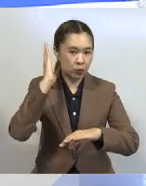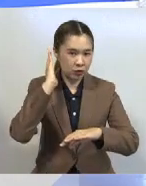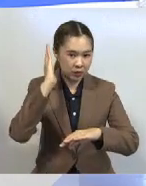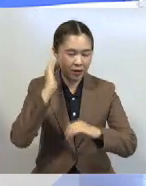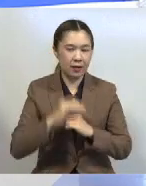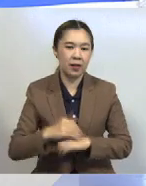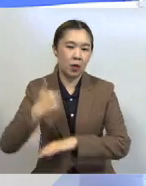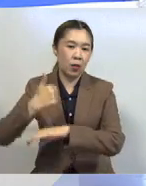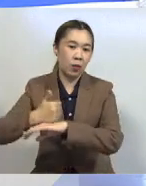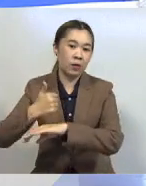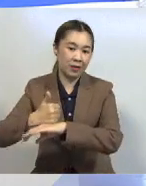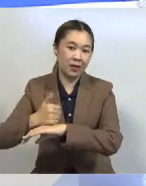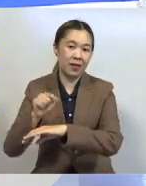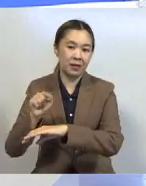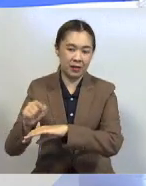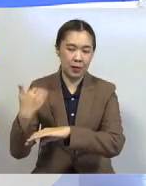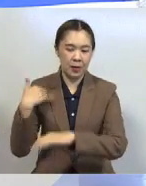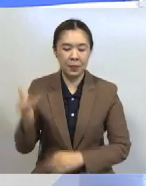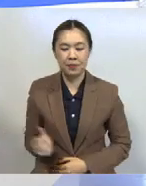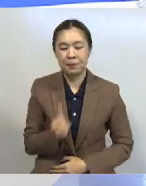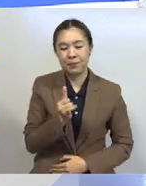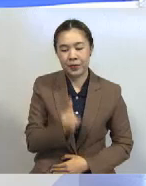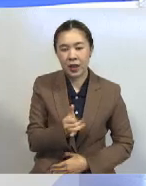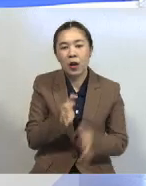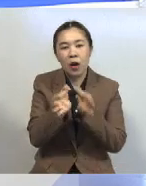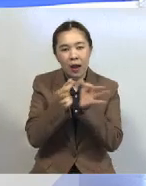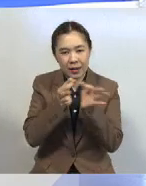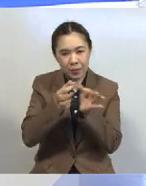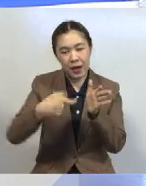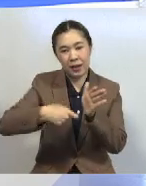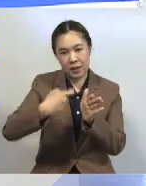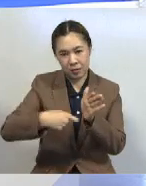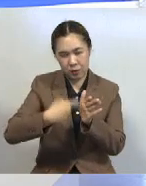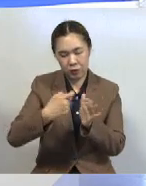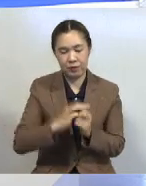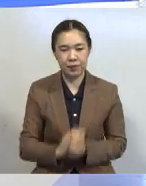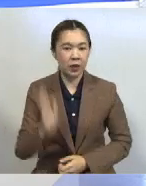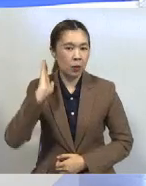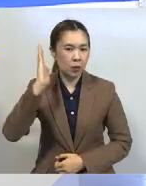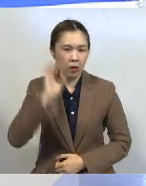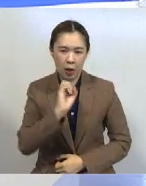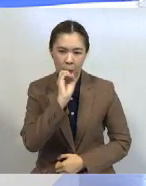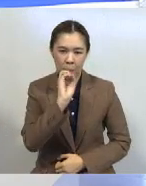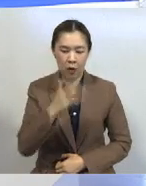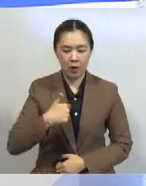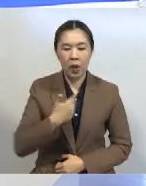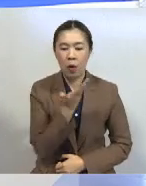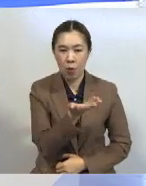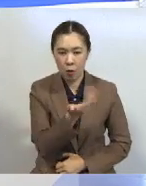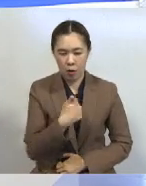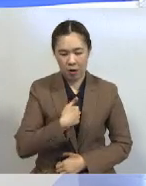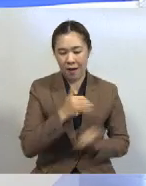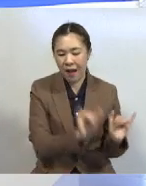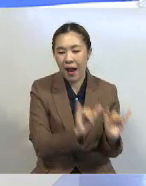างหัวหน้าเองเนี่ยก็มีการมาแถลงข่าวชี้แจงถึงเหตุผลนะคะหัวหน้าวิเชียรพูดอย่างชัดเจนเลยบอกว่าการขอย้ายออกจากพื้น